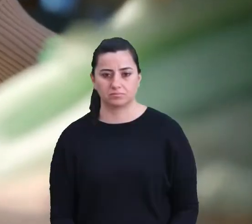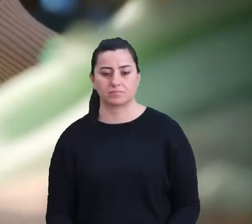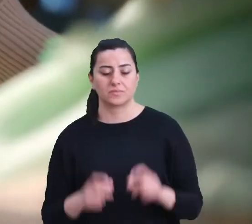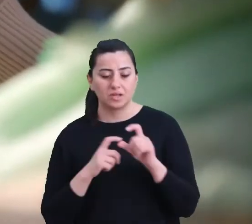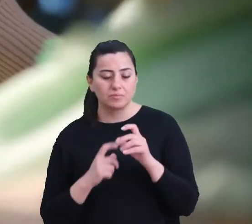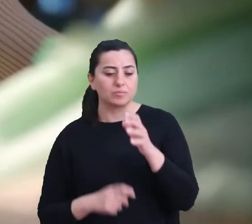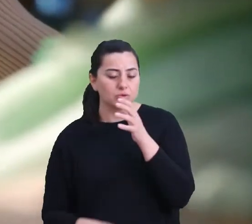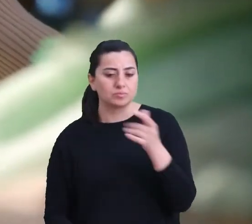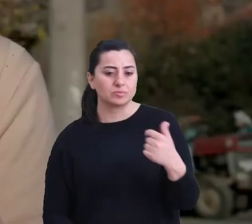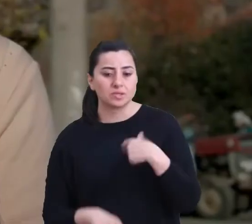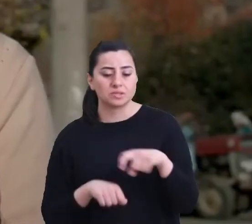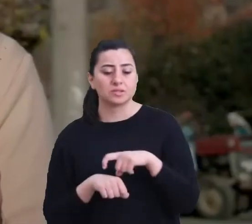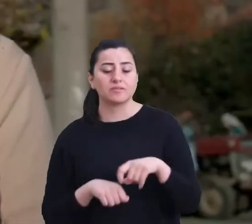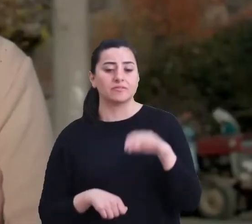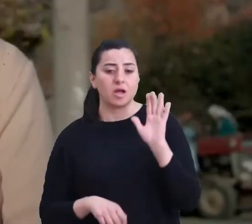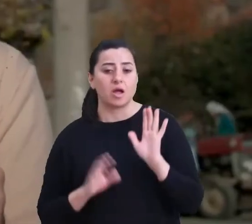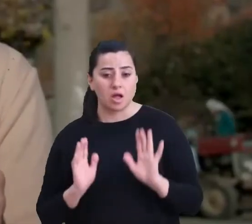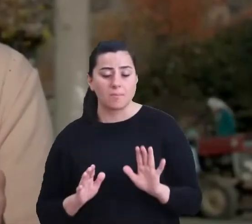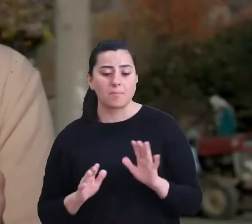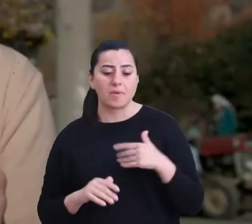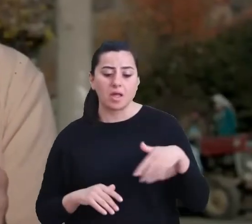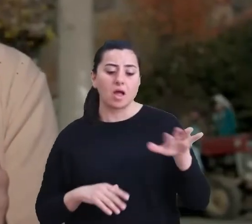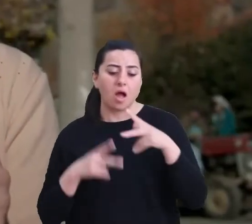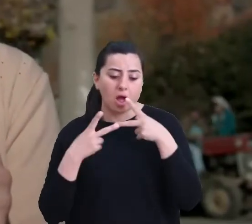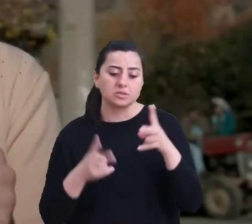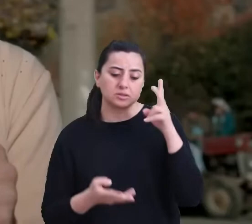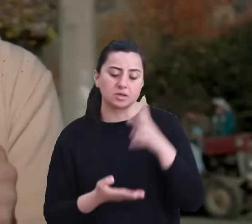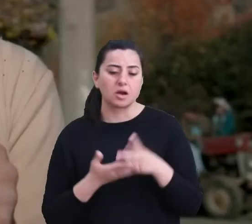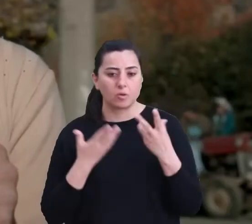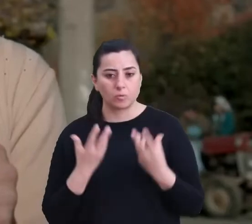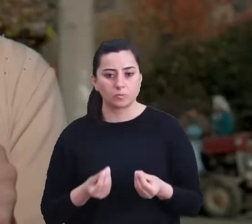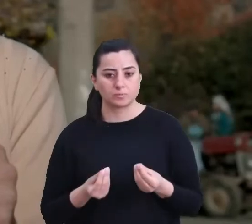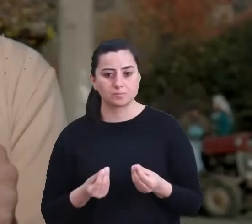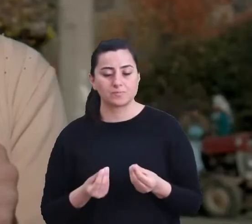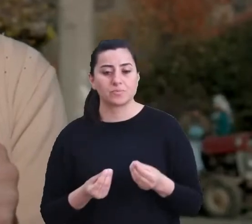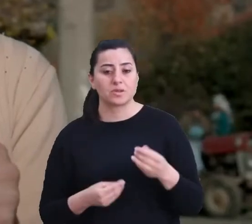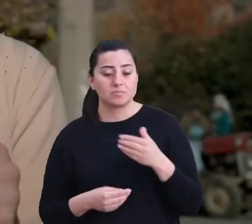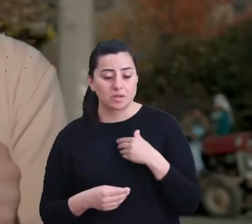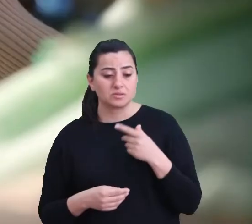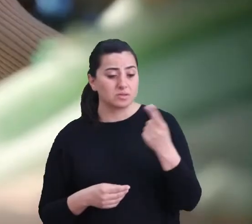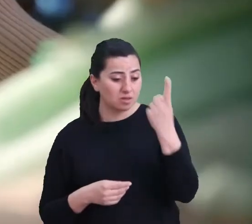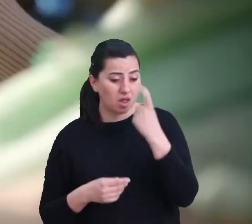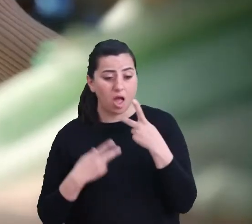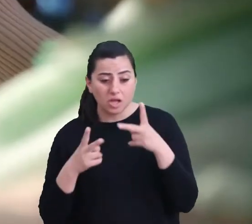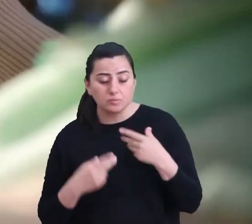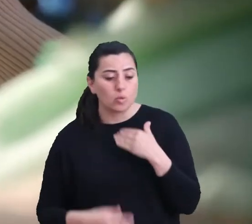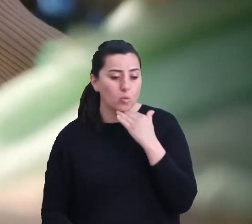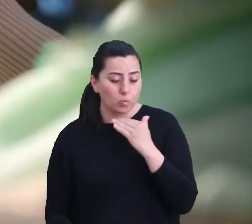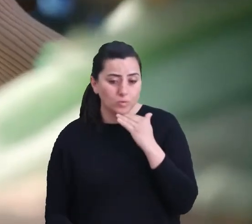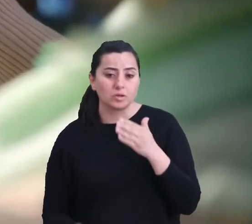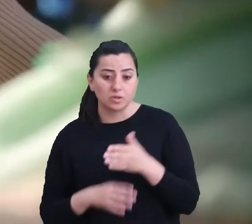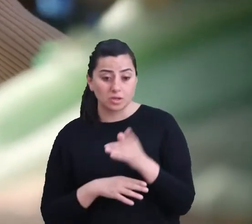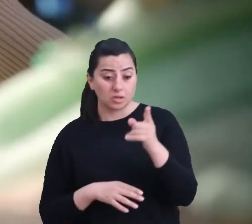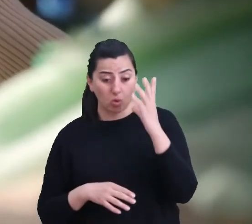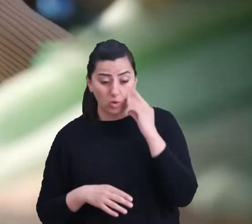Sedef, biliyorum bana kızgınsın emme. Artık sana her şeyi anlatmaya karar verdim. Bana bir açıklama sordurdun. Eğer